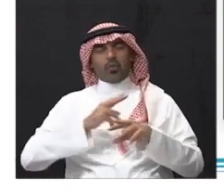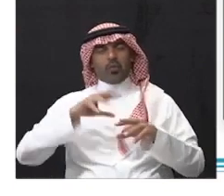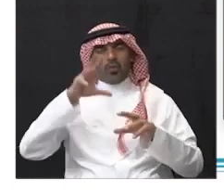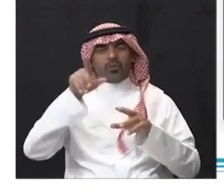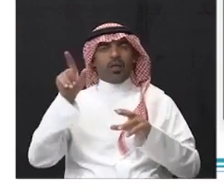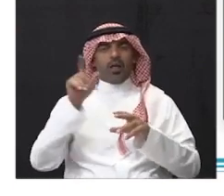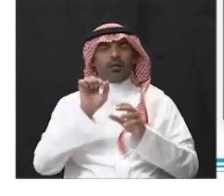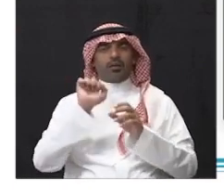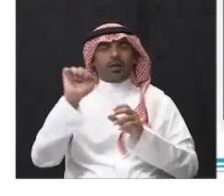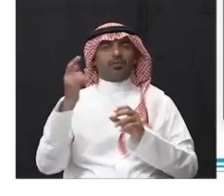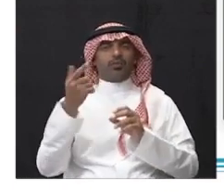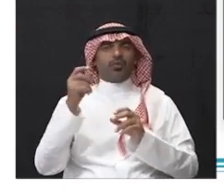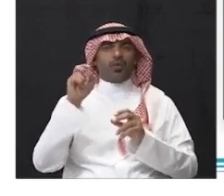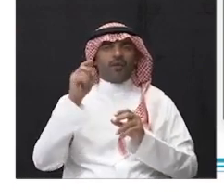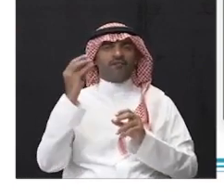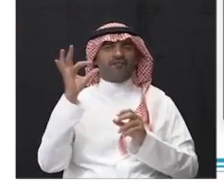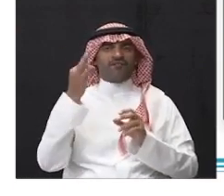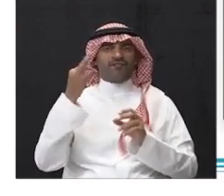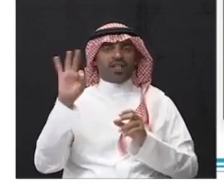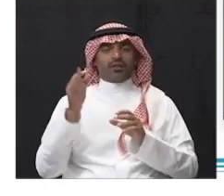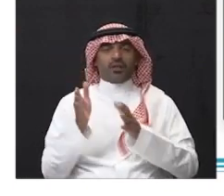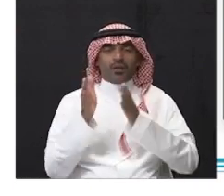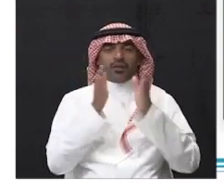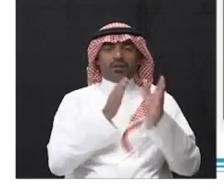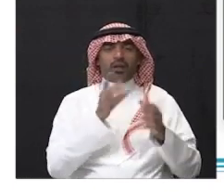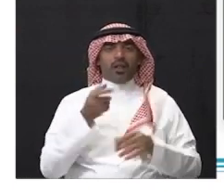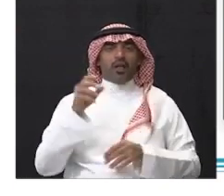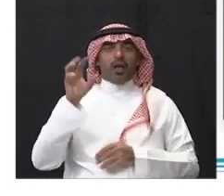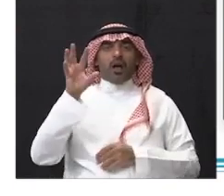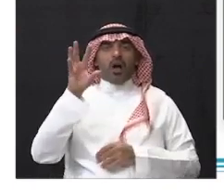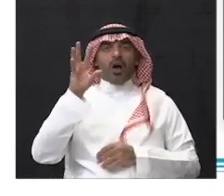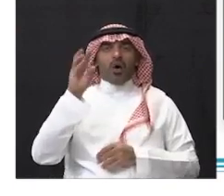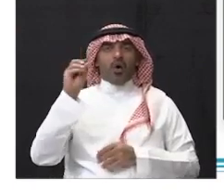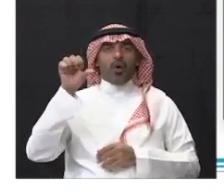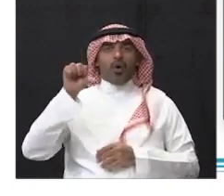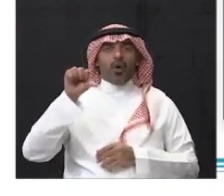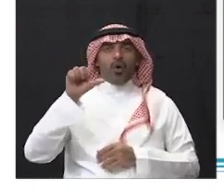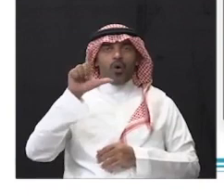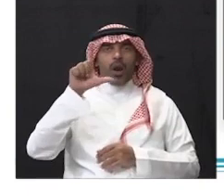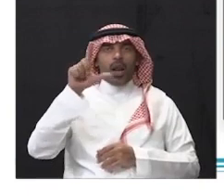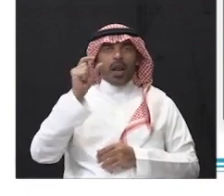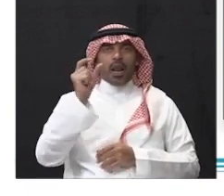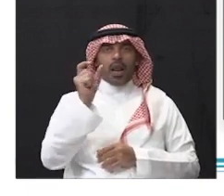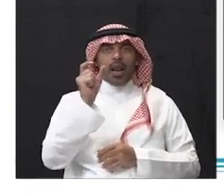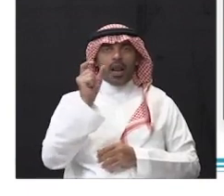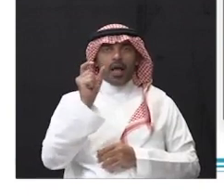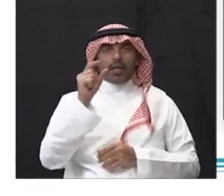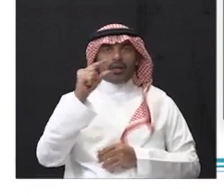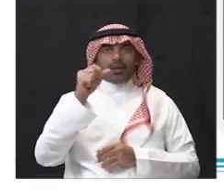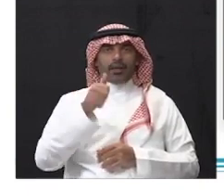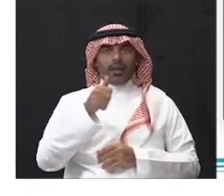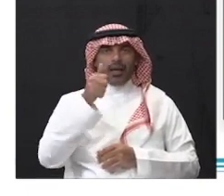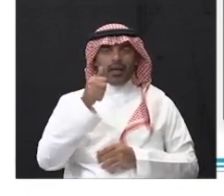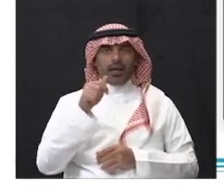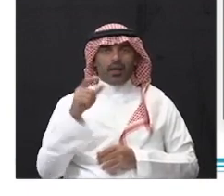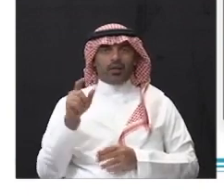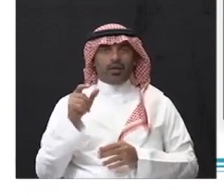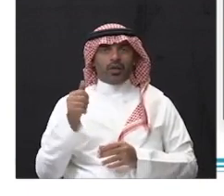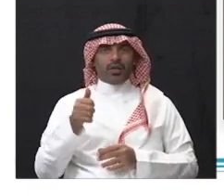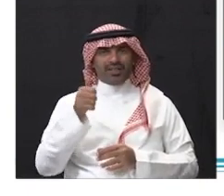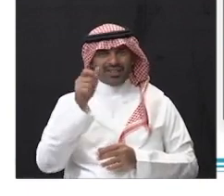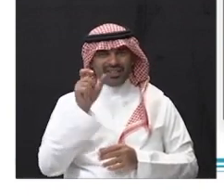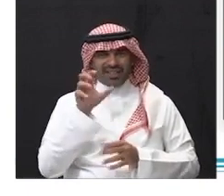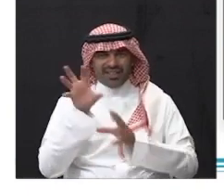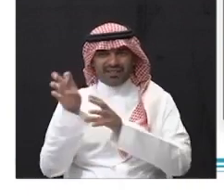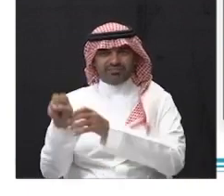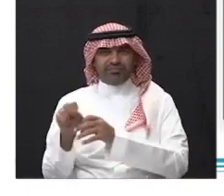هولندا استعمرت جزر الهند الشرقية بين قوسين إندونيسيا. بلجيكا استعمرت